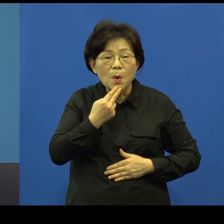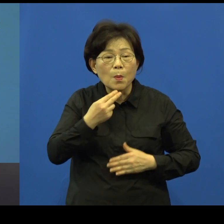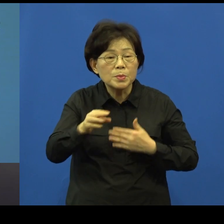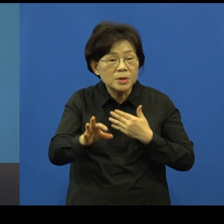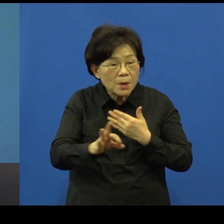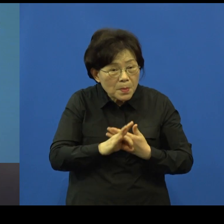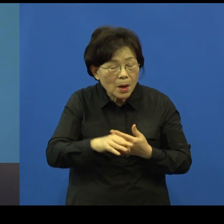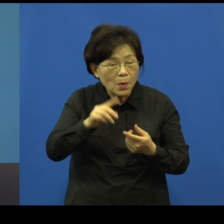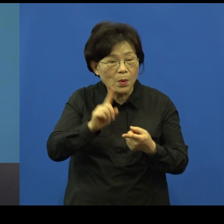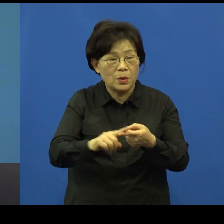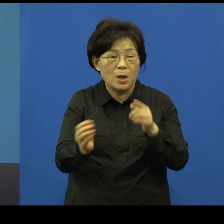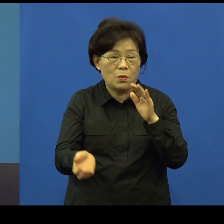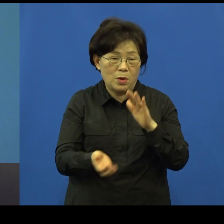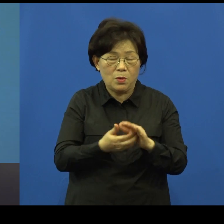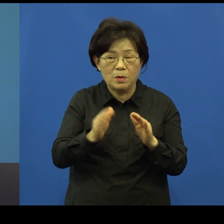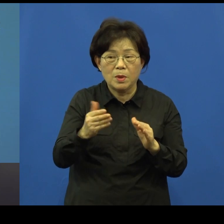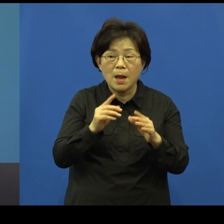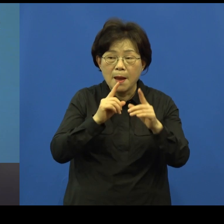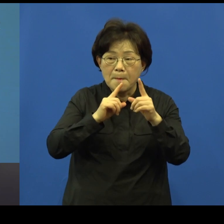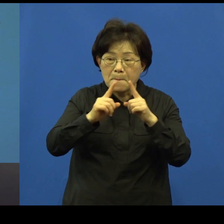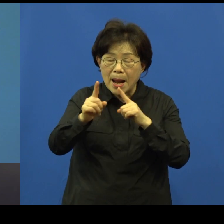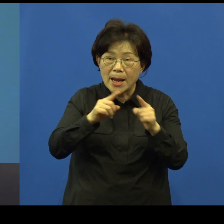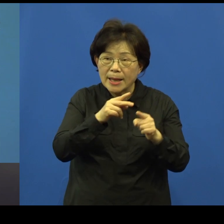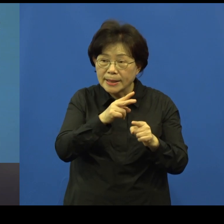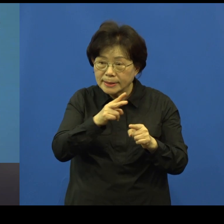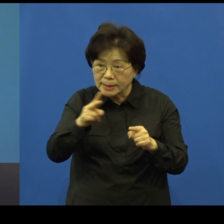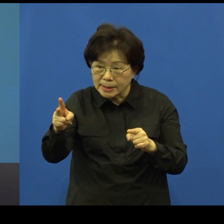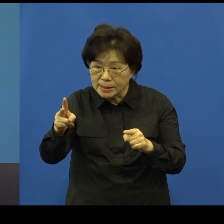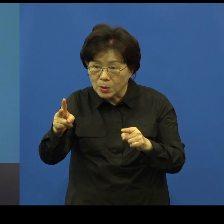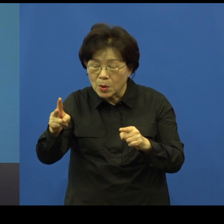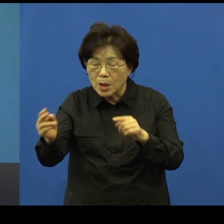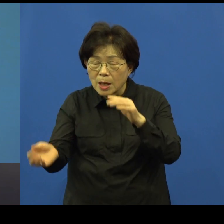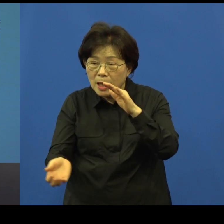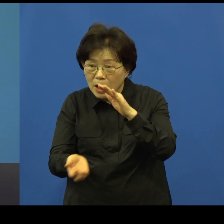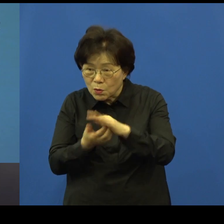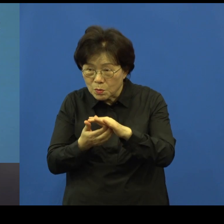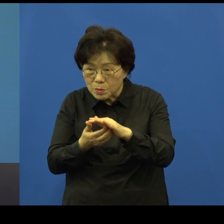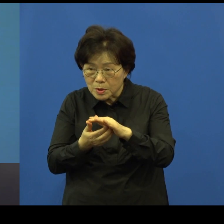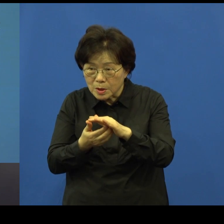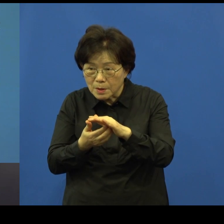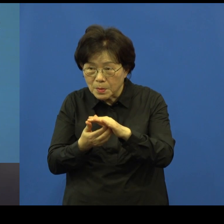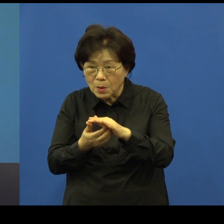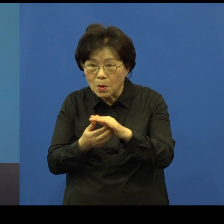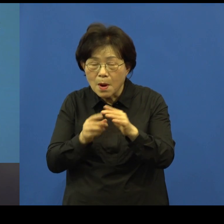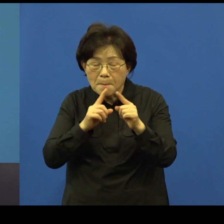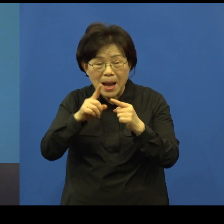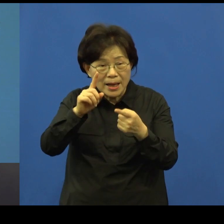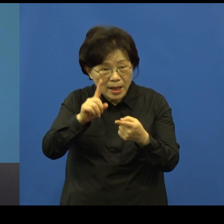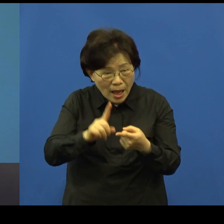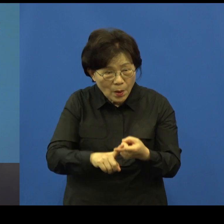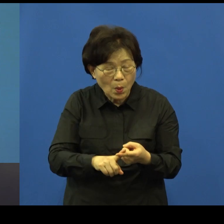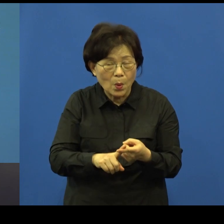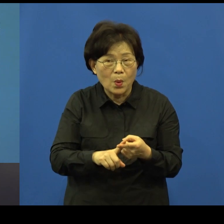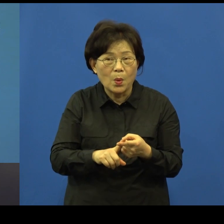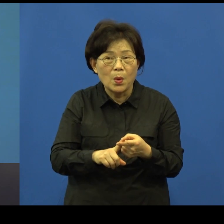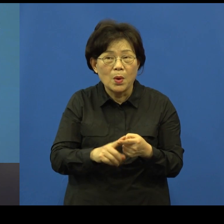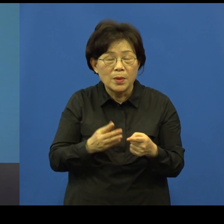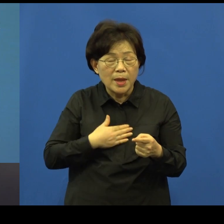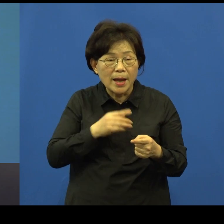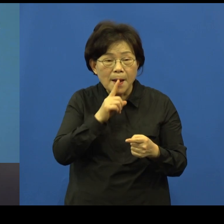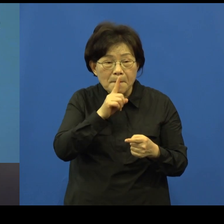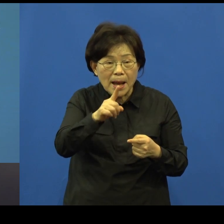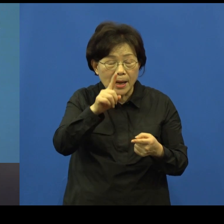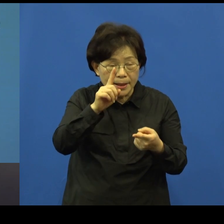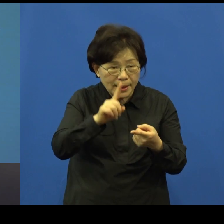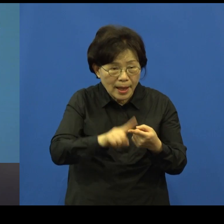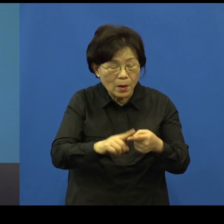되리라. 그 말하는 것이 이룰 줄 믿고, 그 말하는 것이, 내가 말하는